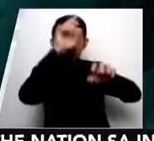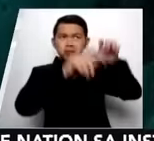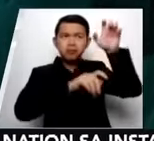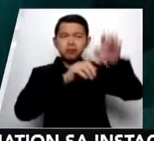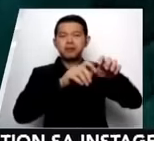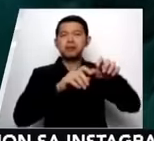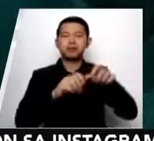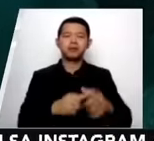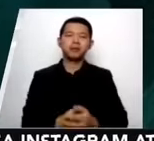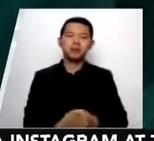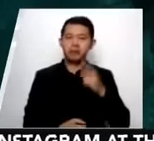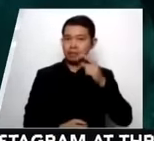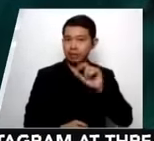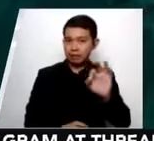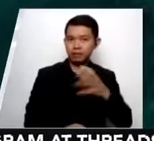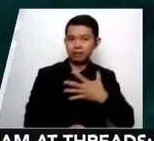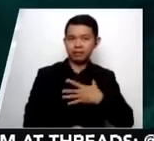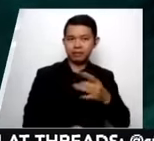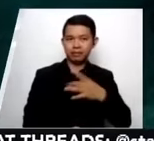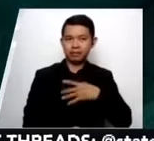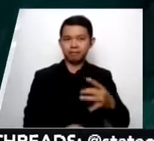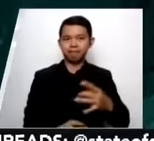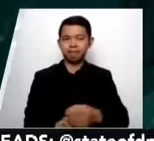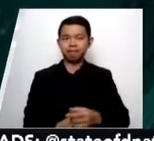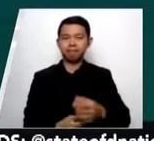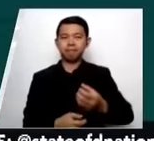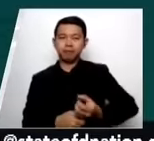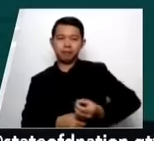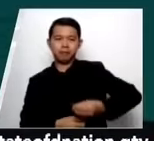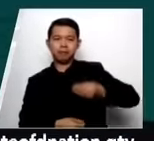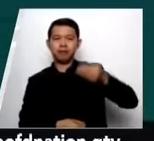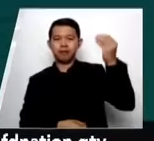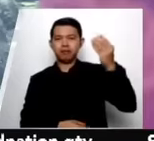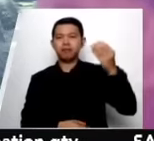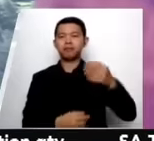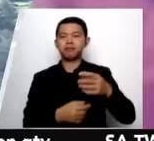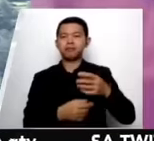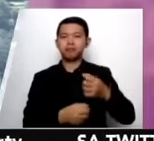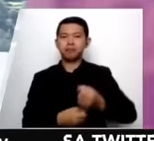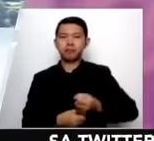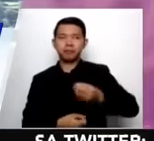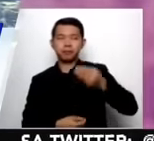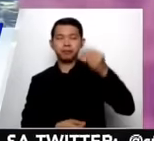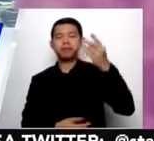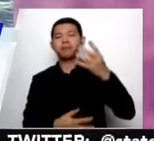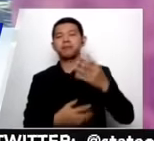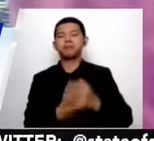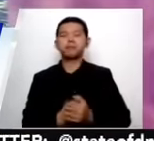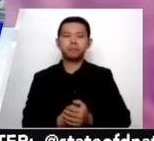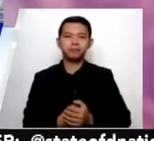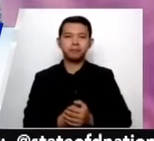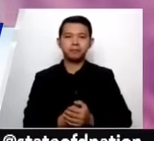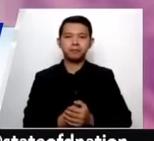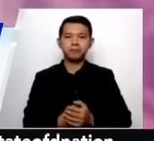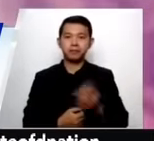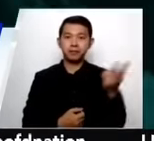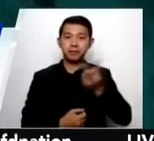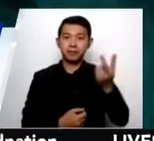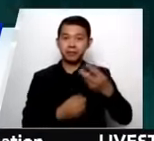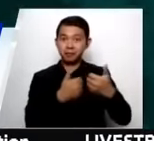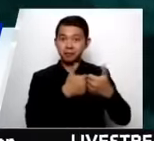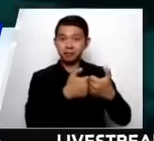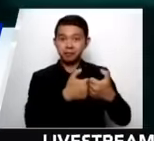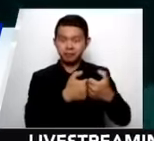Ito, agraraman. Rappelling at via ferrata. Ito nga ang napiling date ng magjowang ito. Ang